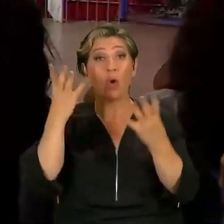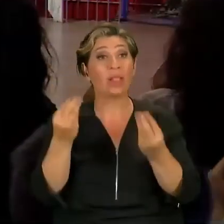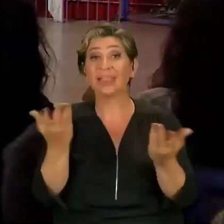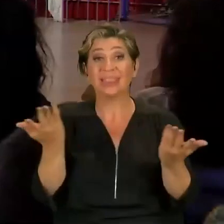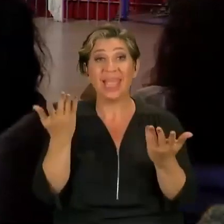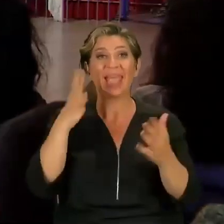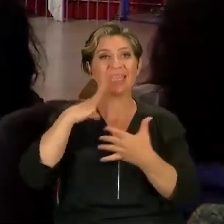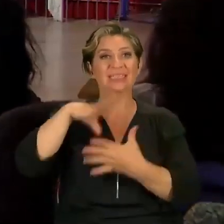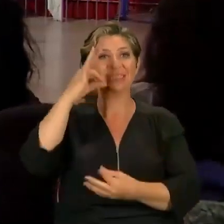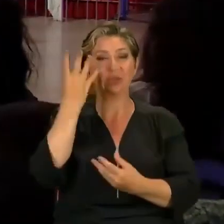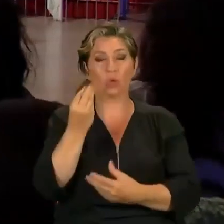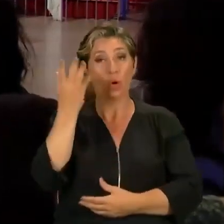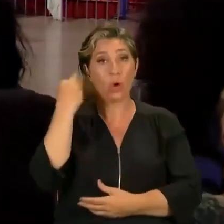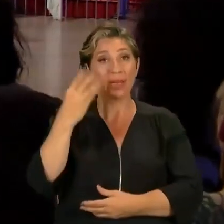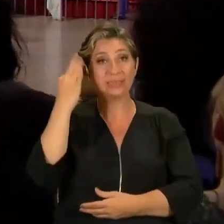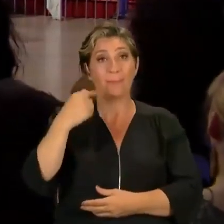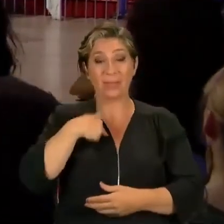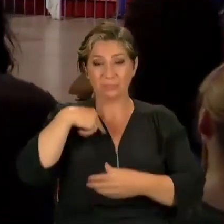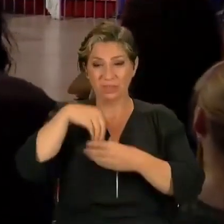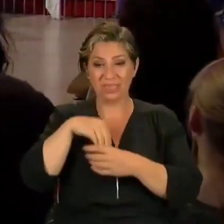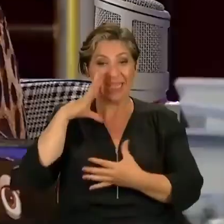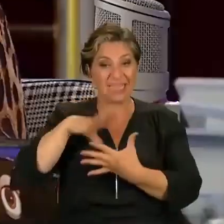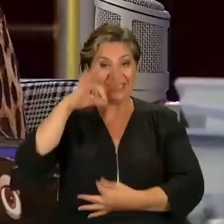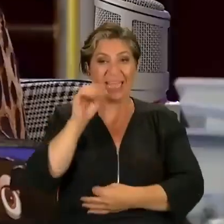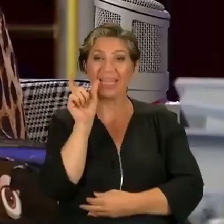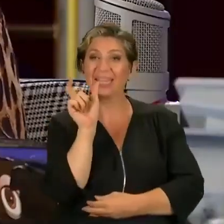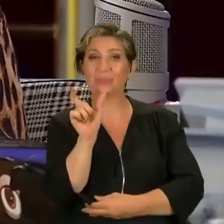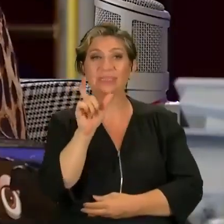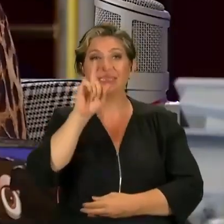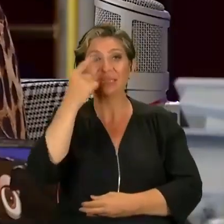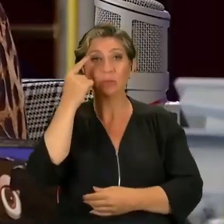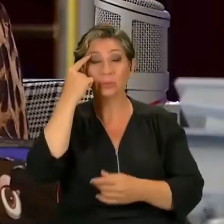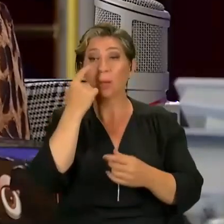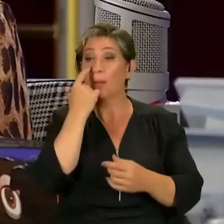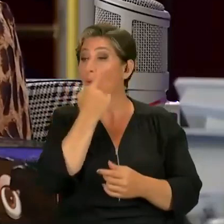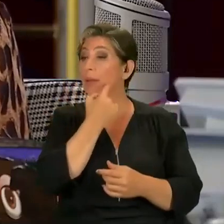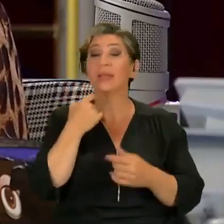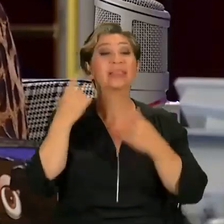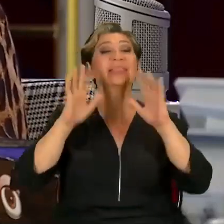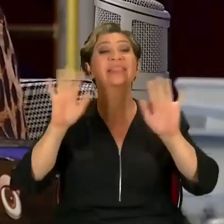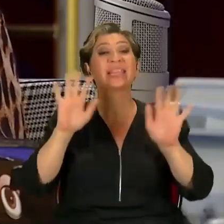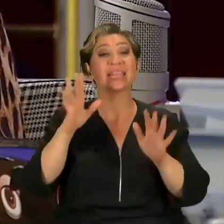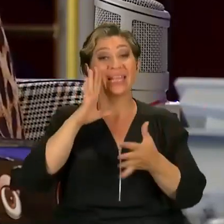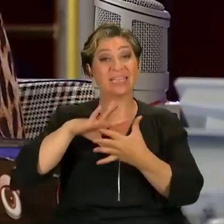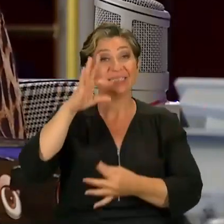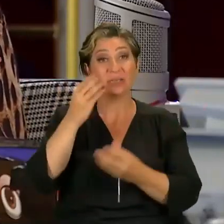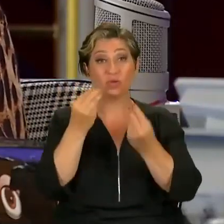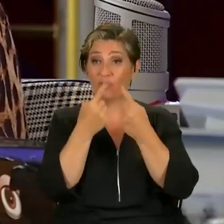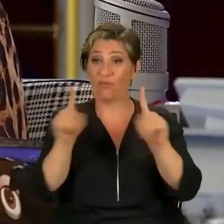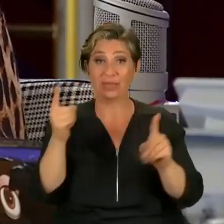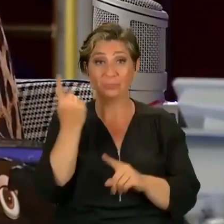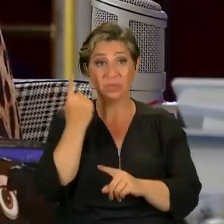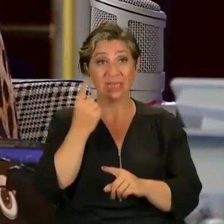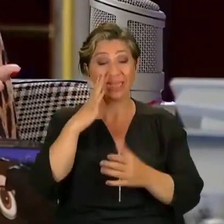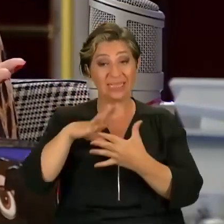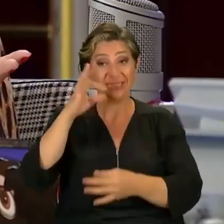olan şeyleri insan olarak öğrenirsiniz. Benim için insan kelimesi sadece bu kaş göz suretle alakalı değil. İnsan çok farklı bir